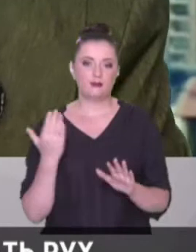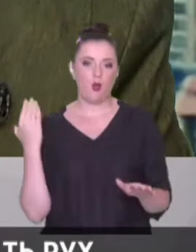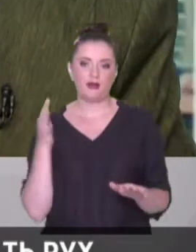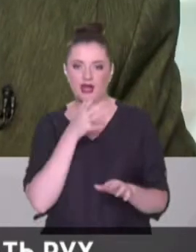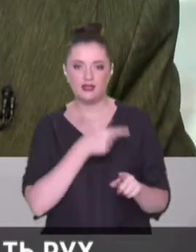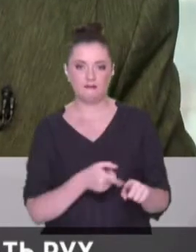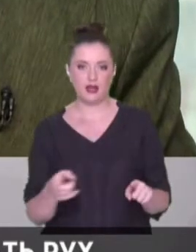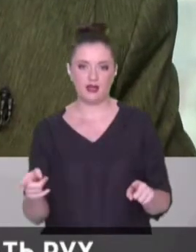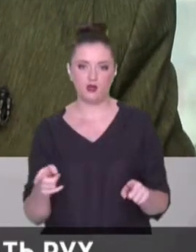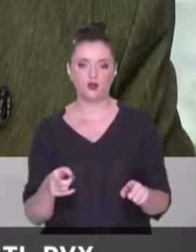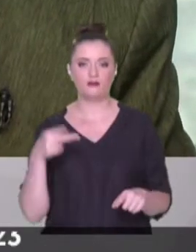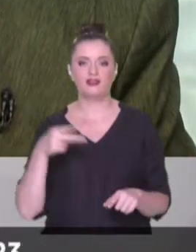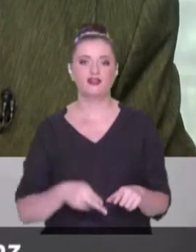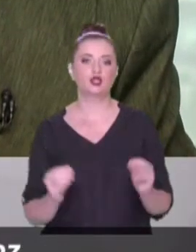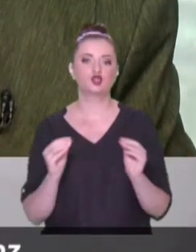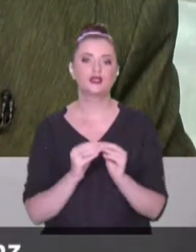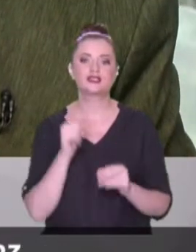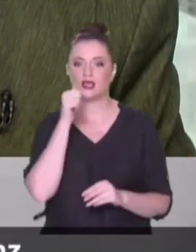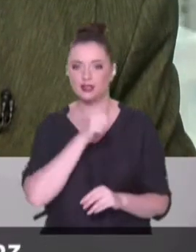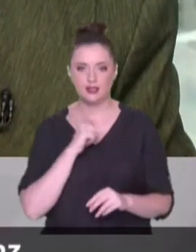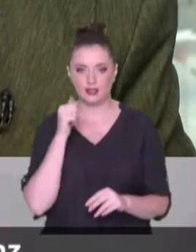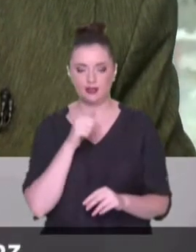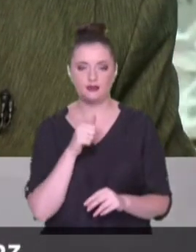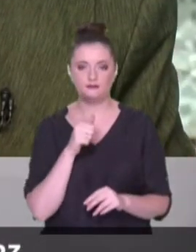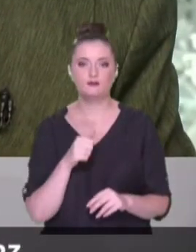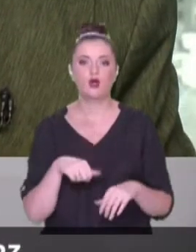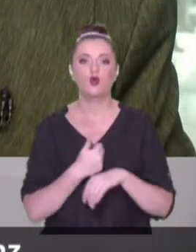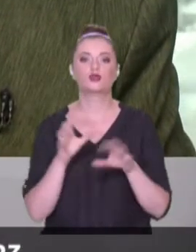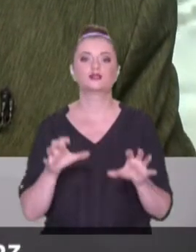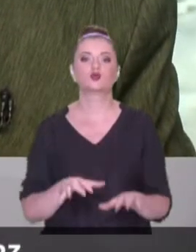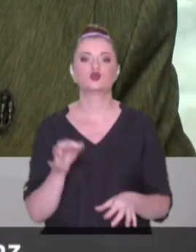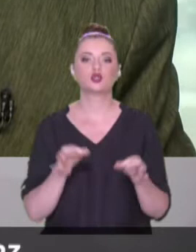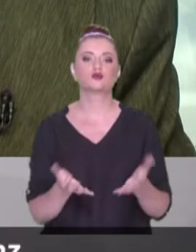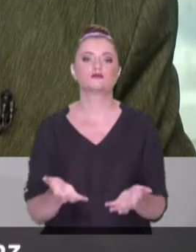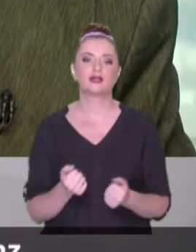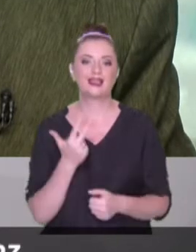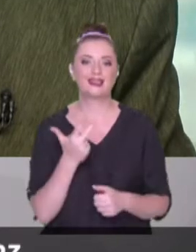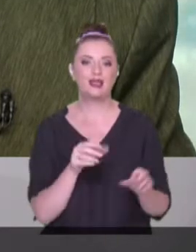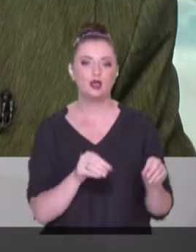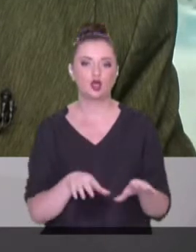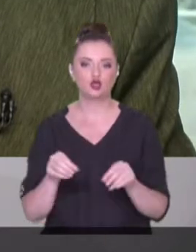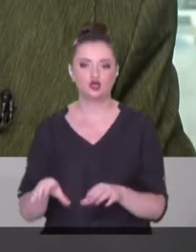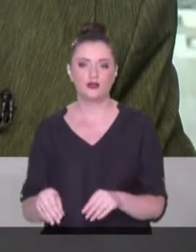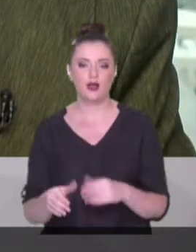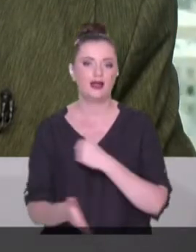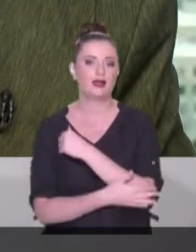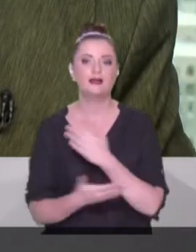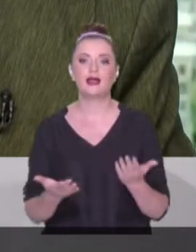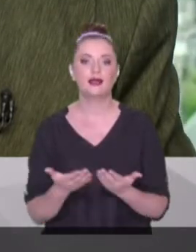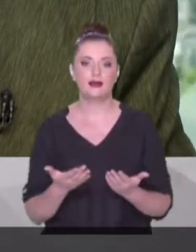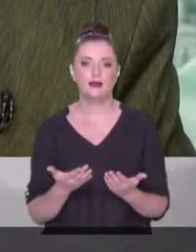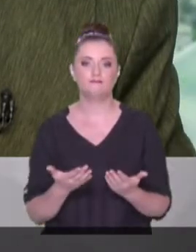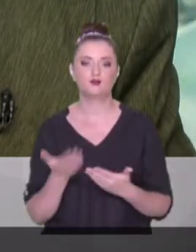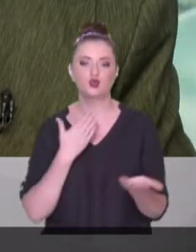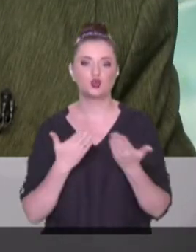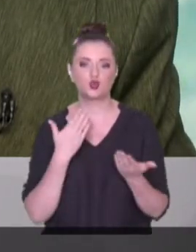періодом. 2010 рік. Значить, Конституційний суд ухвалює три рішення, крайнє з яких стосується